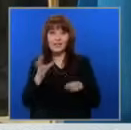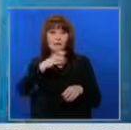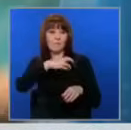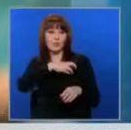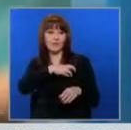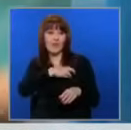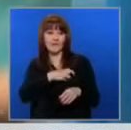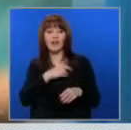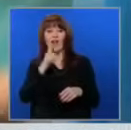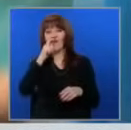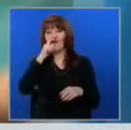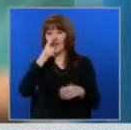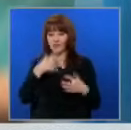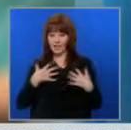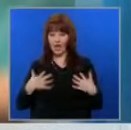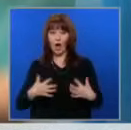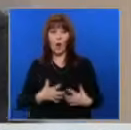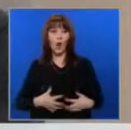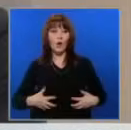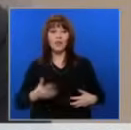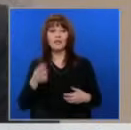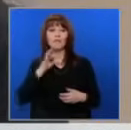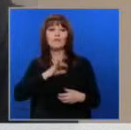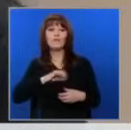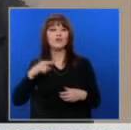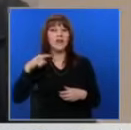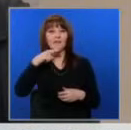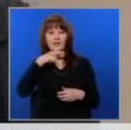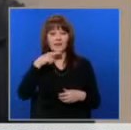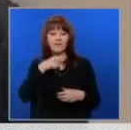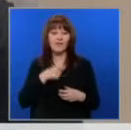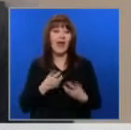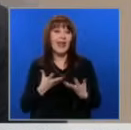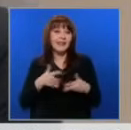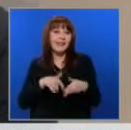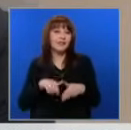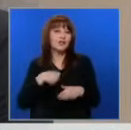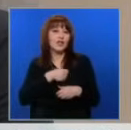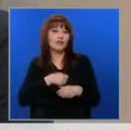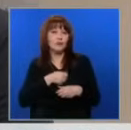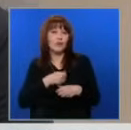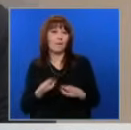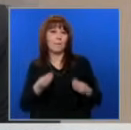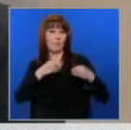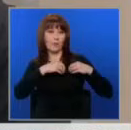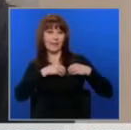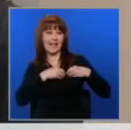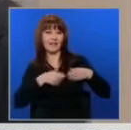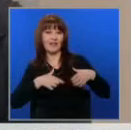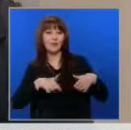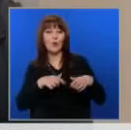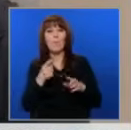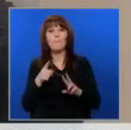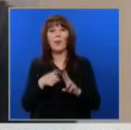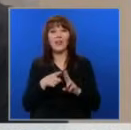чрез тях жизнено важните органи получават кръв. Технически най-трудното нещо при поставянето на протезата е точно